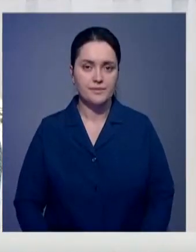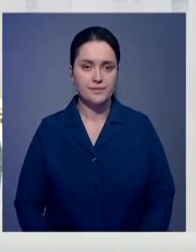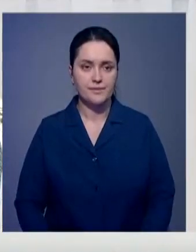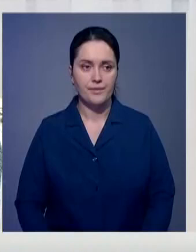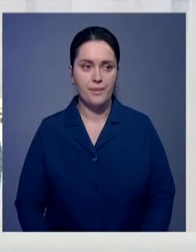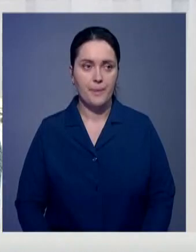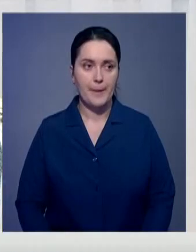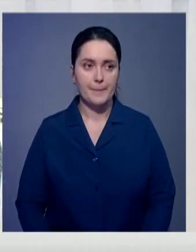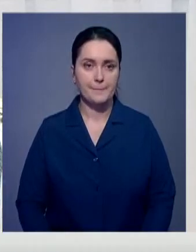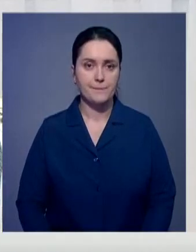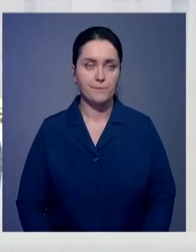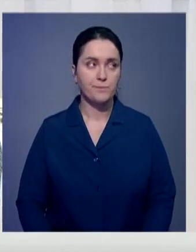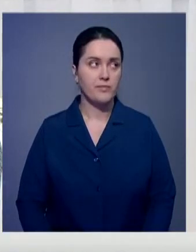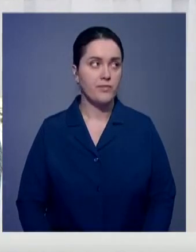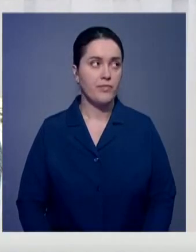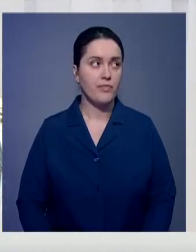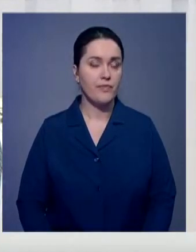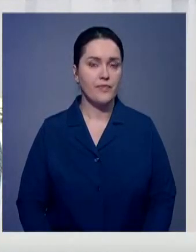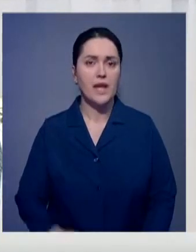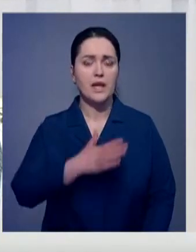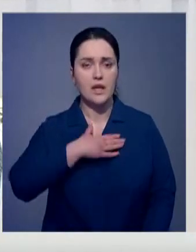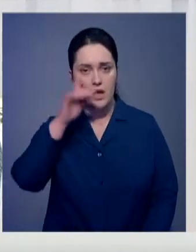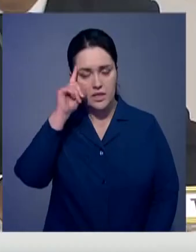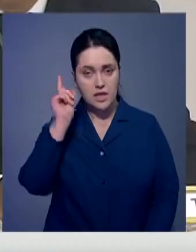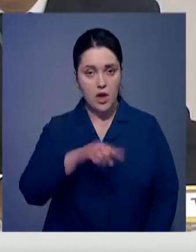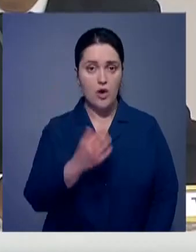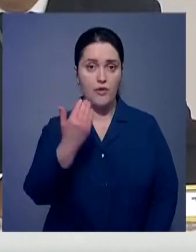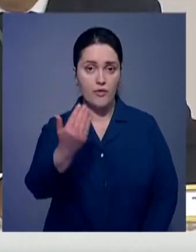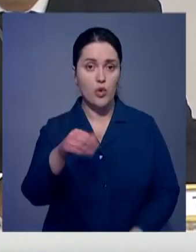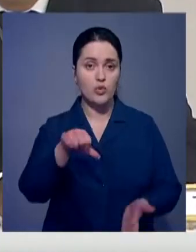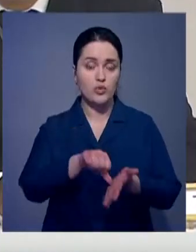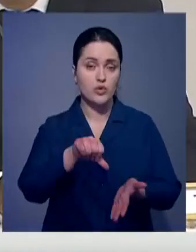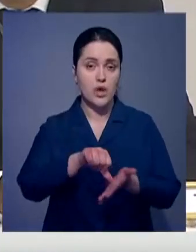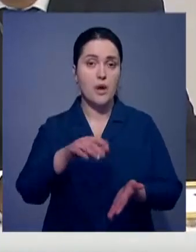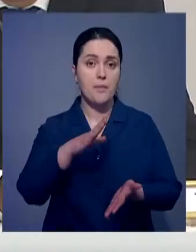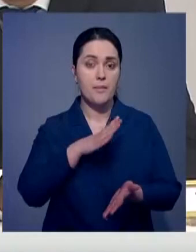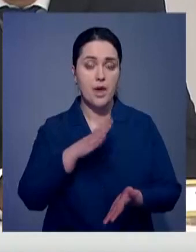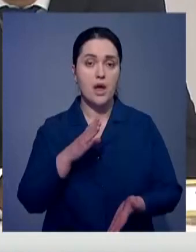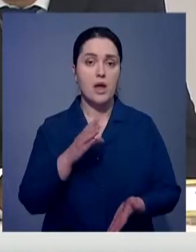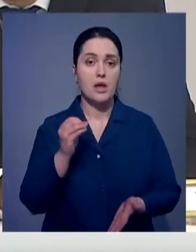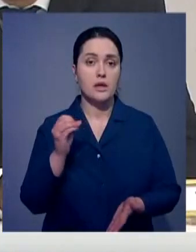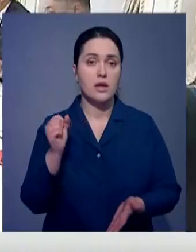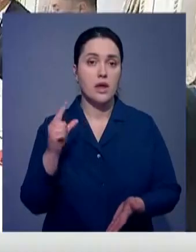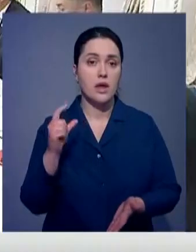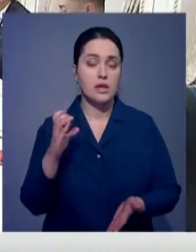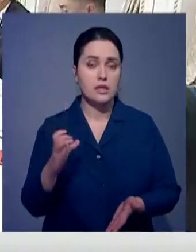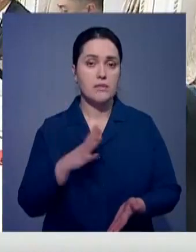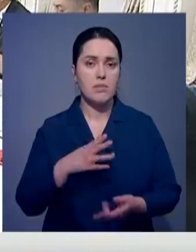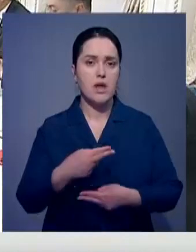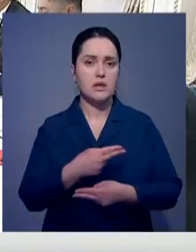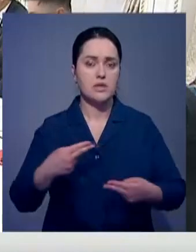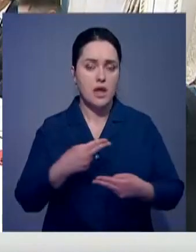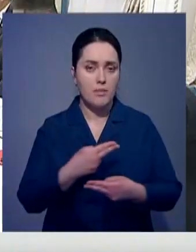Я знаю, что вы приняли участие в заседании Межправительственного совета Евразийского экономического союза. Тема форума была очень важная